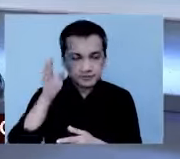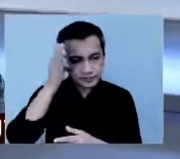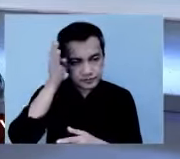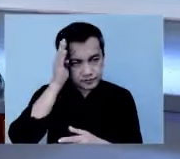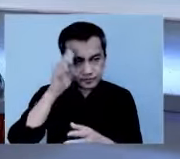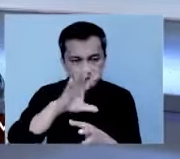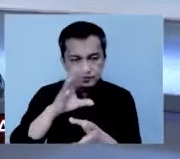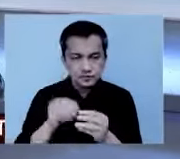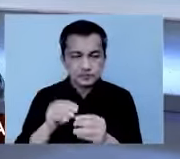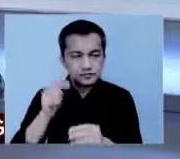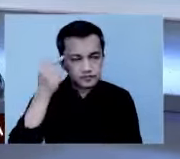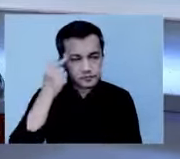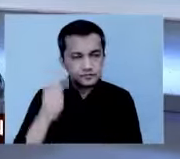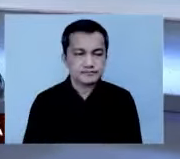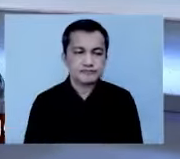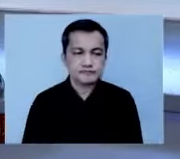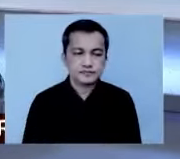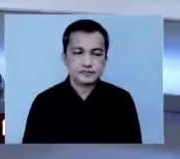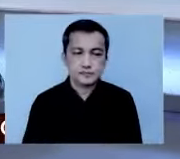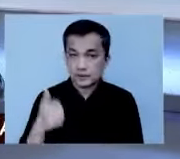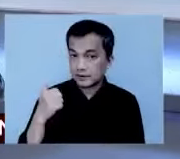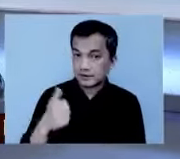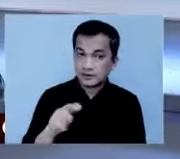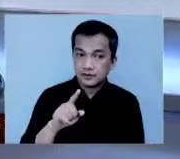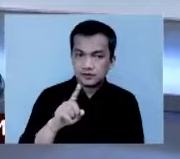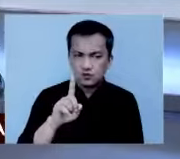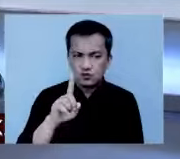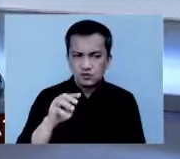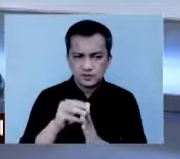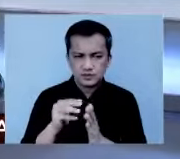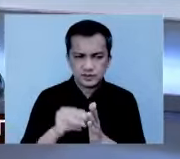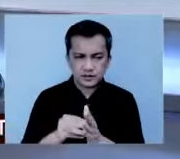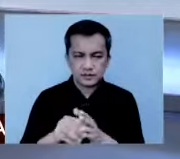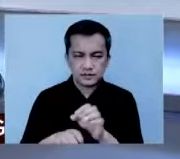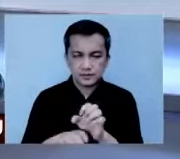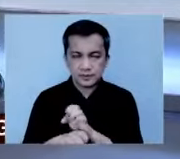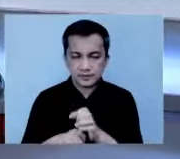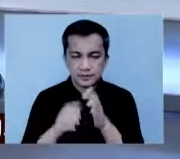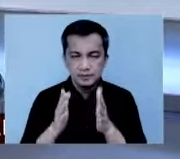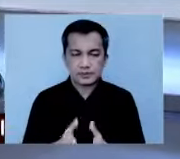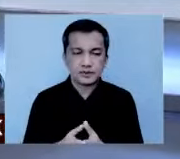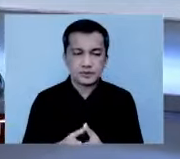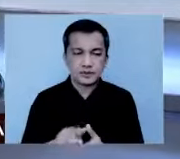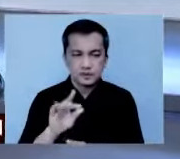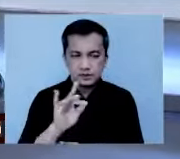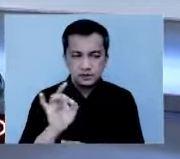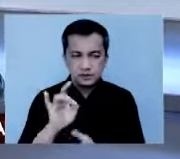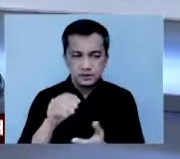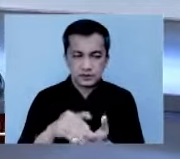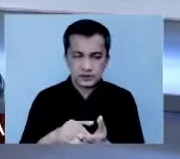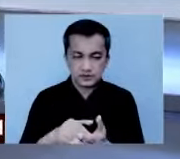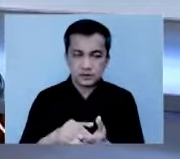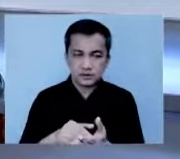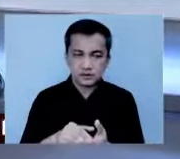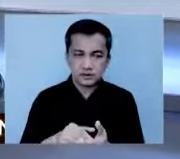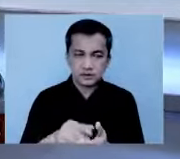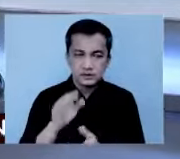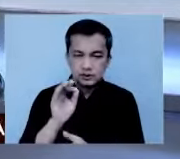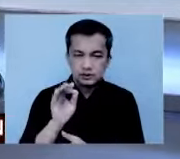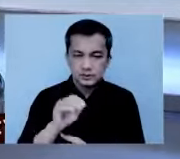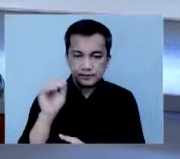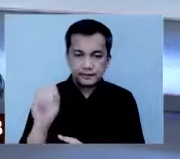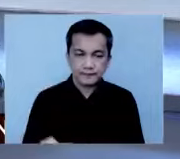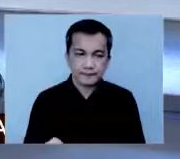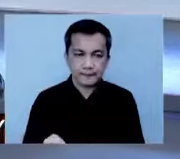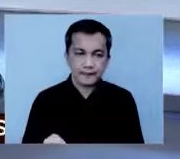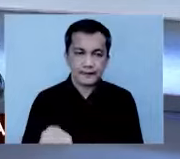ng gobyerno. Meron po itong higit 1,000,000 empleyado. Higit 800,000 sa kanila o halos 90% ay